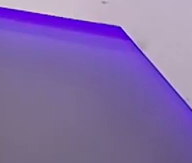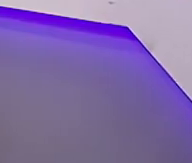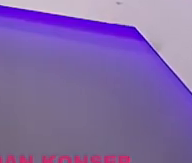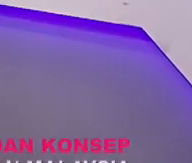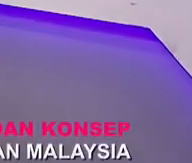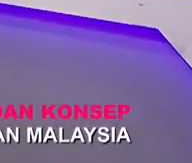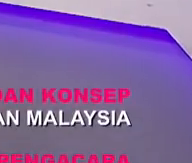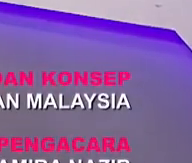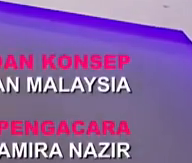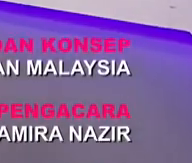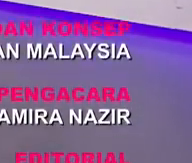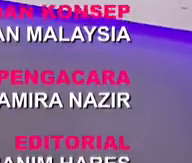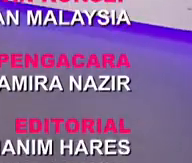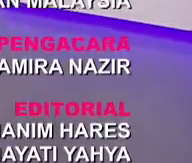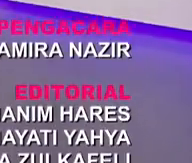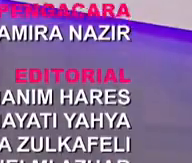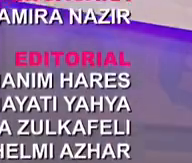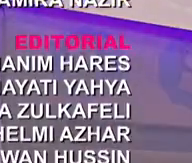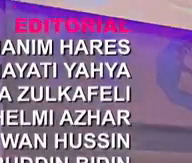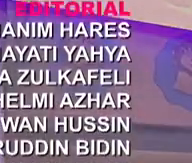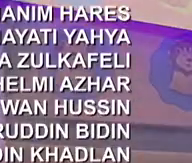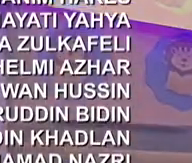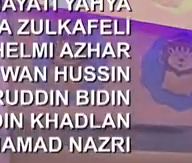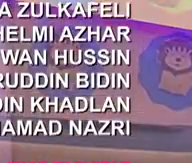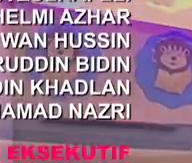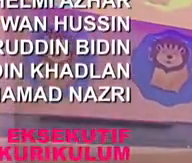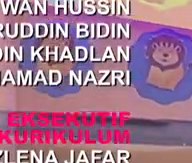diajar tumpukan perhatian